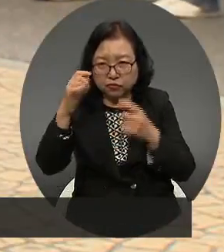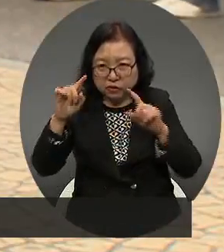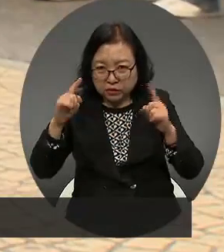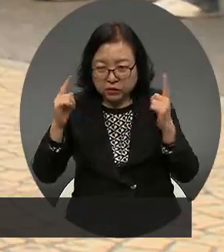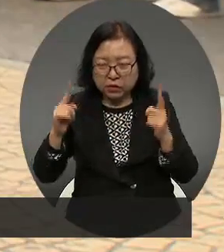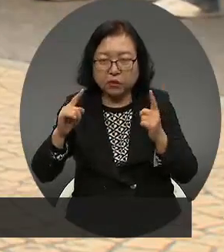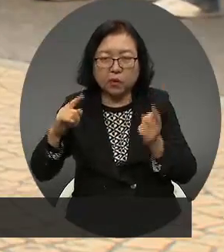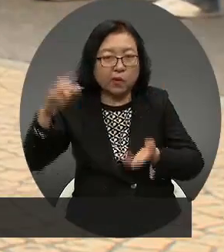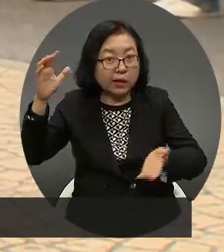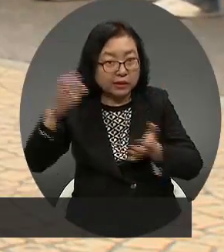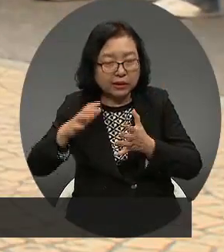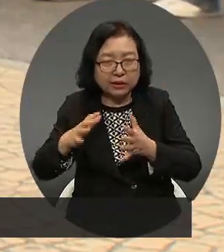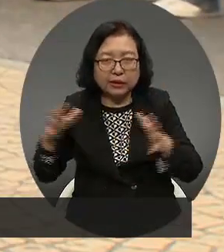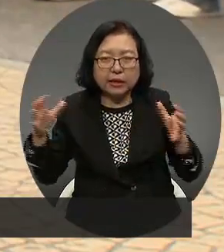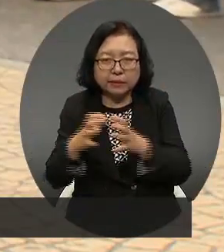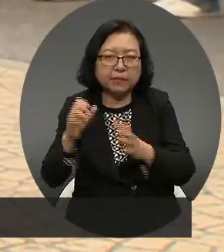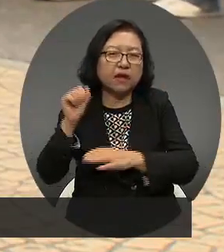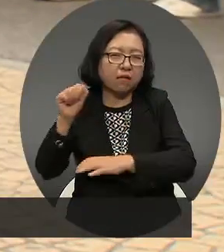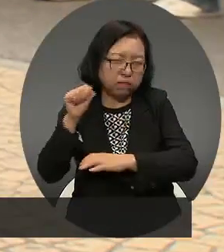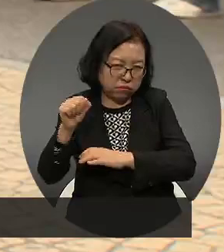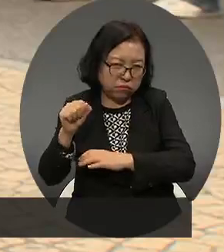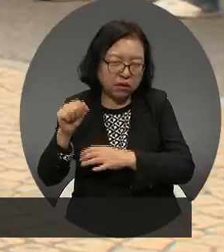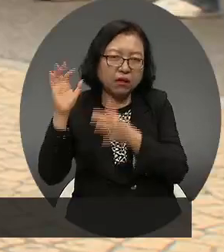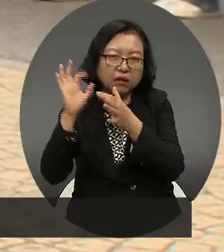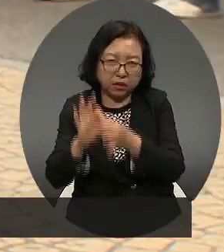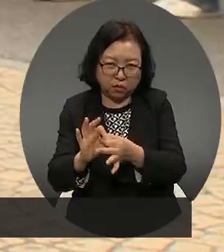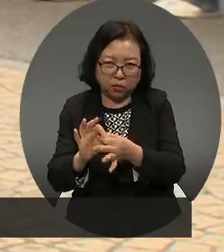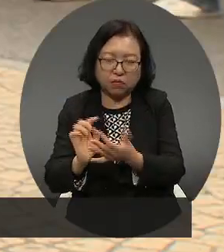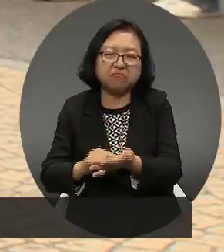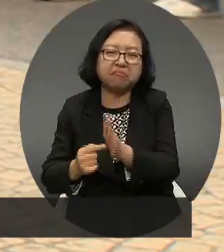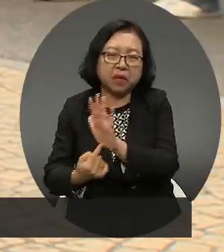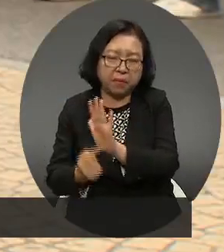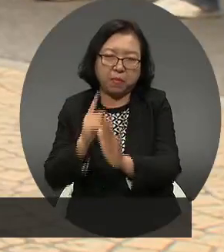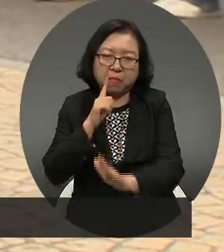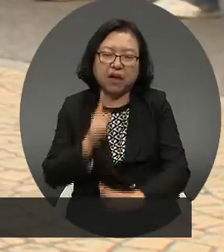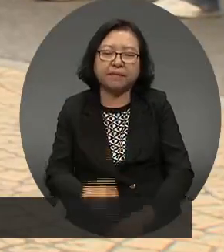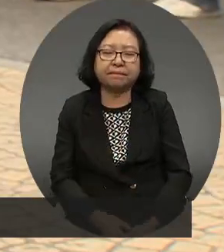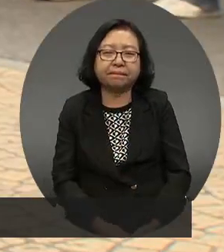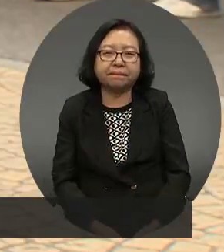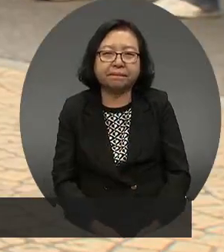학생들은 집단 행동을 계속 이어갈 뜻을 밝혔습니다. MBC 뉴스 이지연입니다.